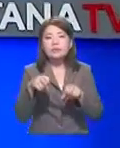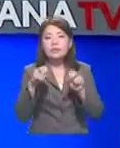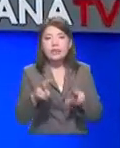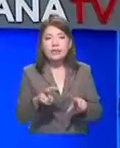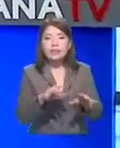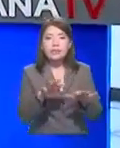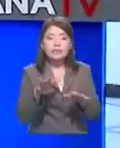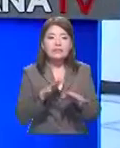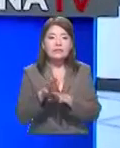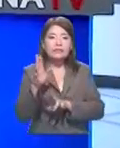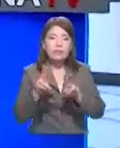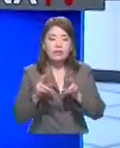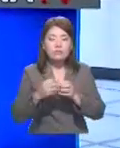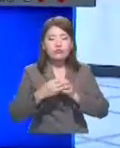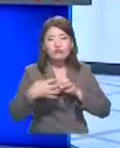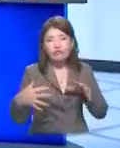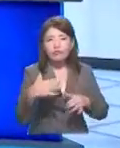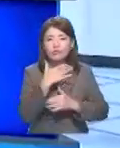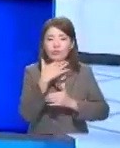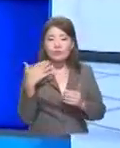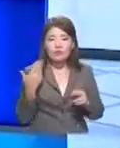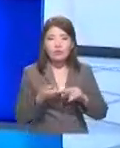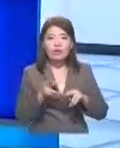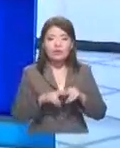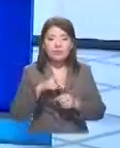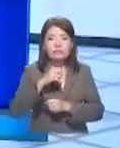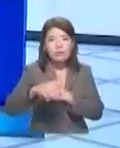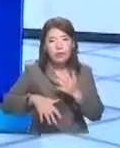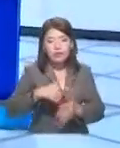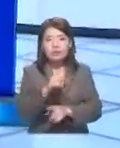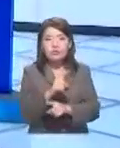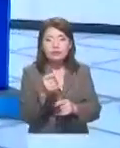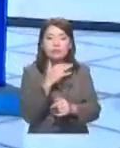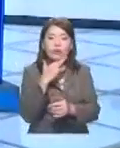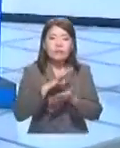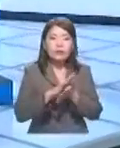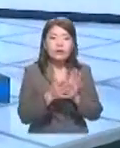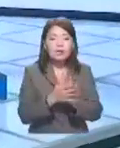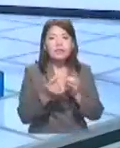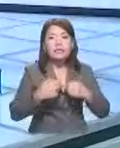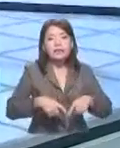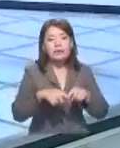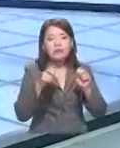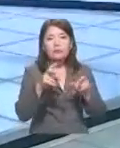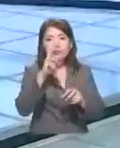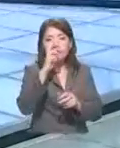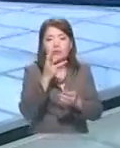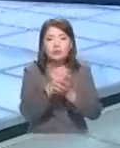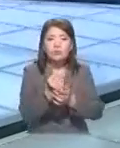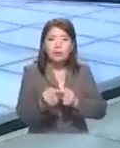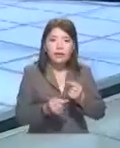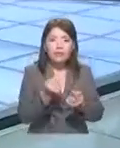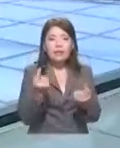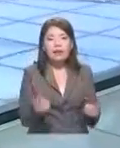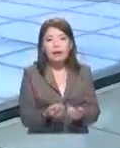ұсынды. Елді ұшықтыруға жол бермейміз дейді ол. Айтуынша дүрбелеңі көп, бүгінгі аласапыран қоғамда ұлттық асыл мұраларымыз салт-дәстүрлерімізге